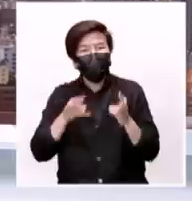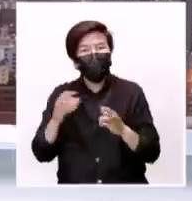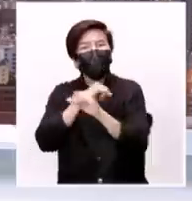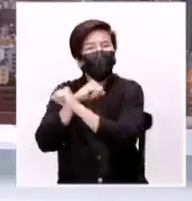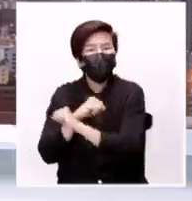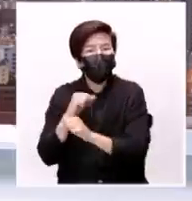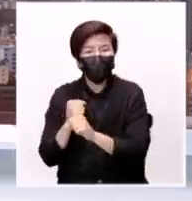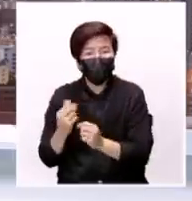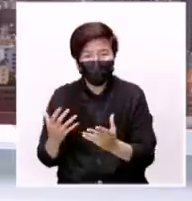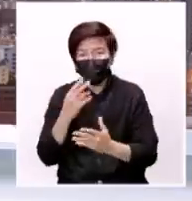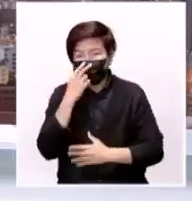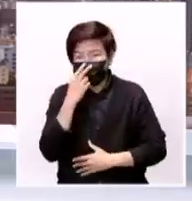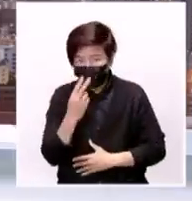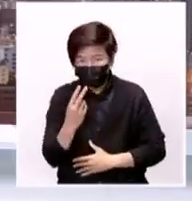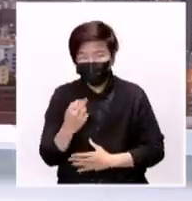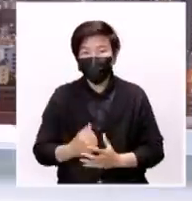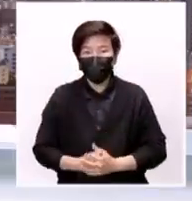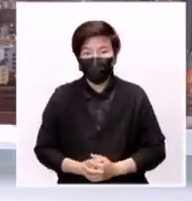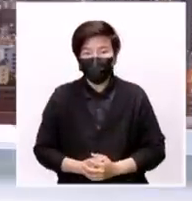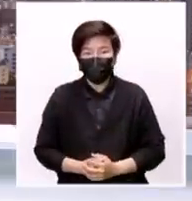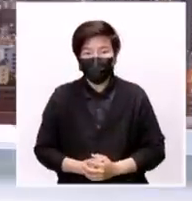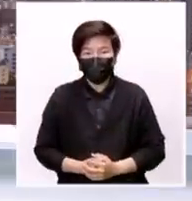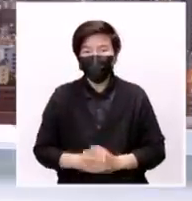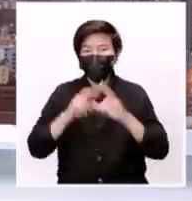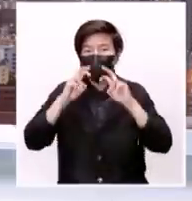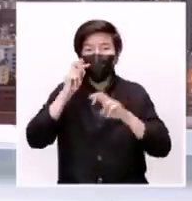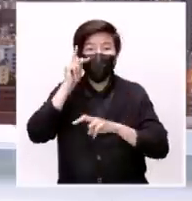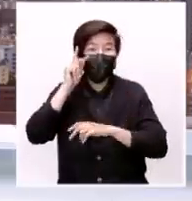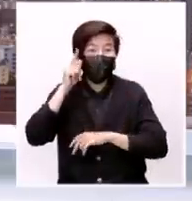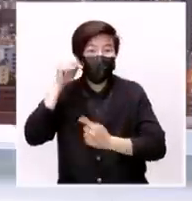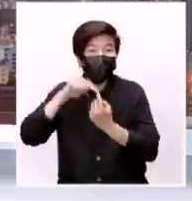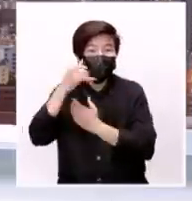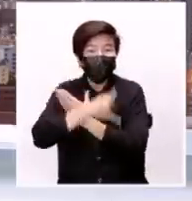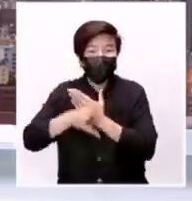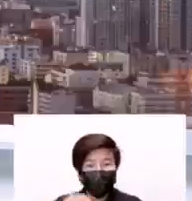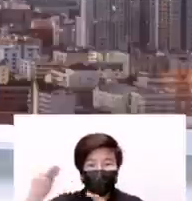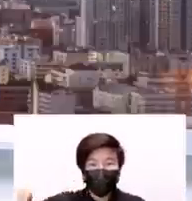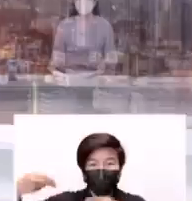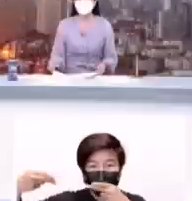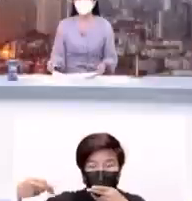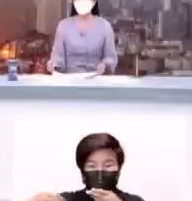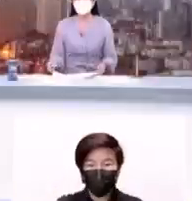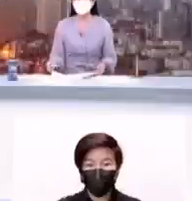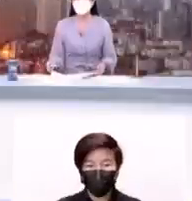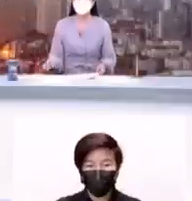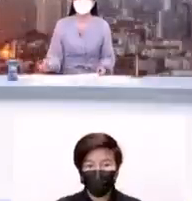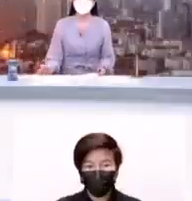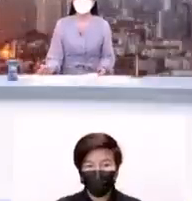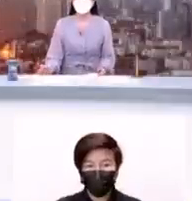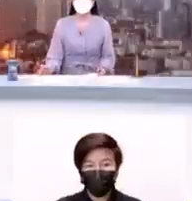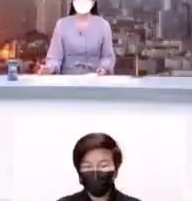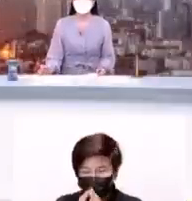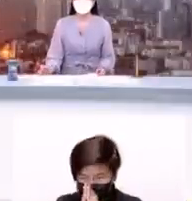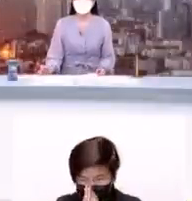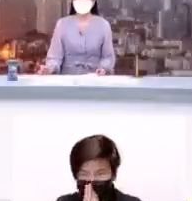รับมือกันอย่างไรแล้วสถานการณ์เป็นอย่างไรบ้าง นะคะวิเคราะห์ข่าวต่างประเทศพร้อมกันในช่วงวีรูมกับพี่มิกกี้นะคะสวัสดีค่ะ สวัสดีครับ